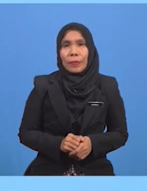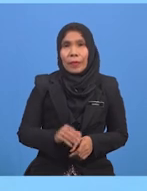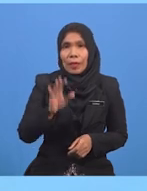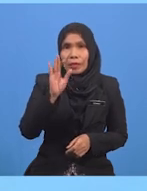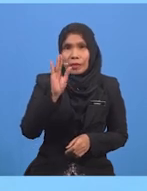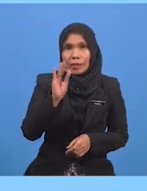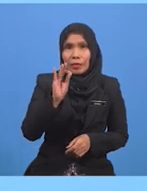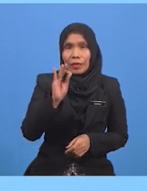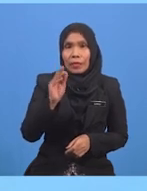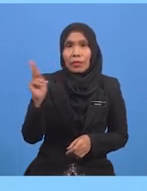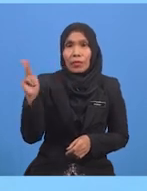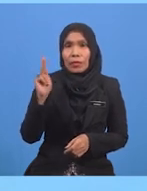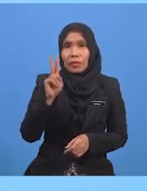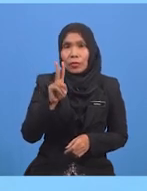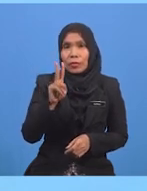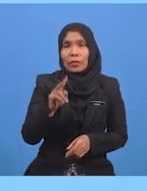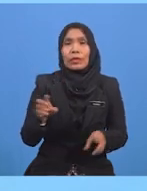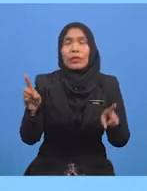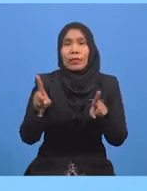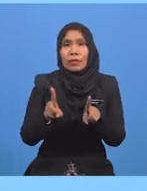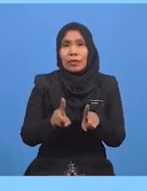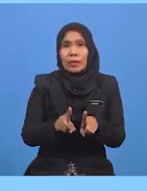kuasa 2 sama dengan